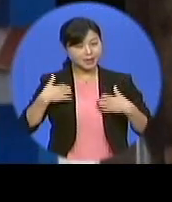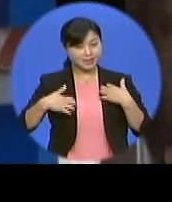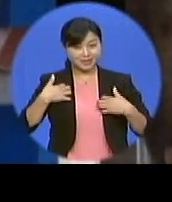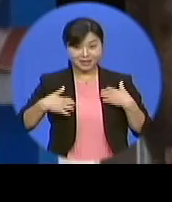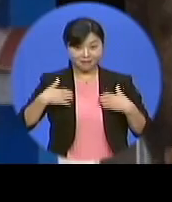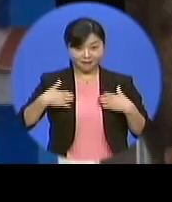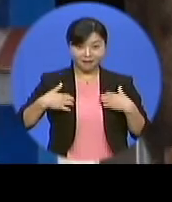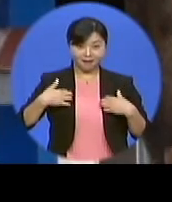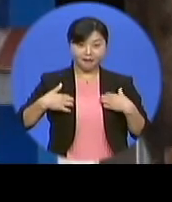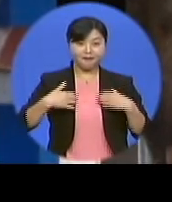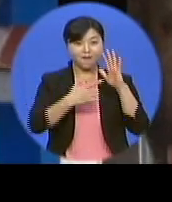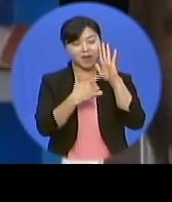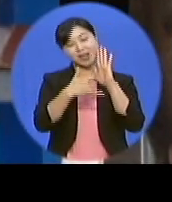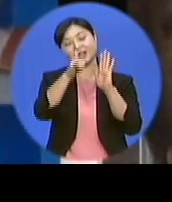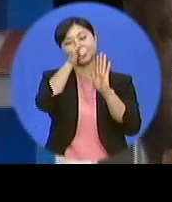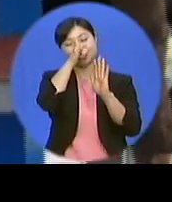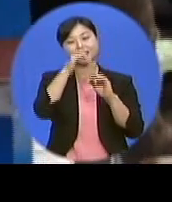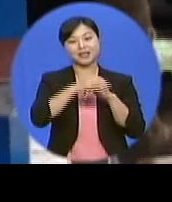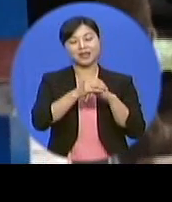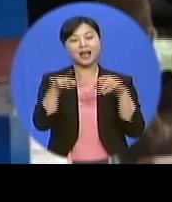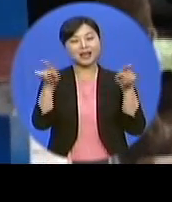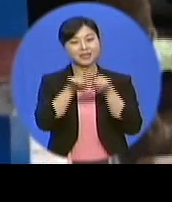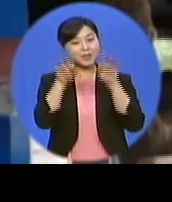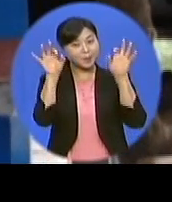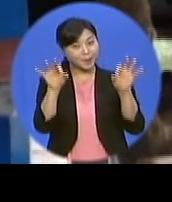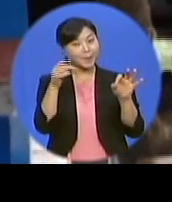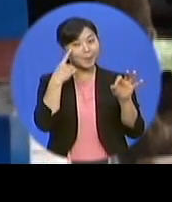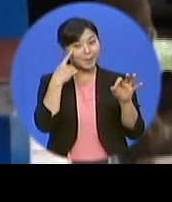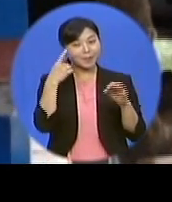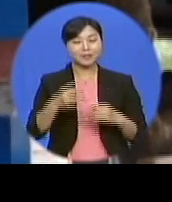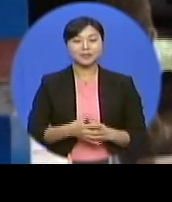잠시 감상해볼까요? 사진 찍으시라고.